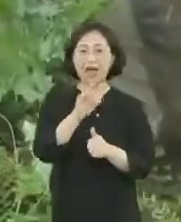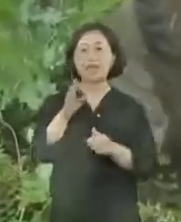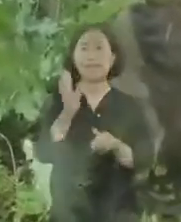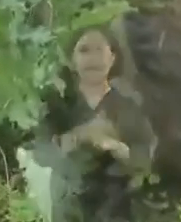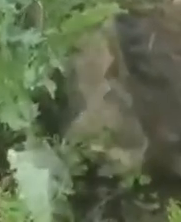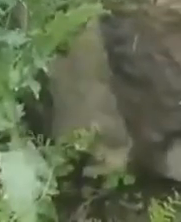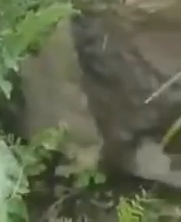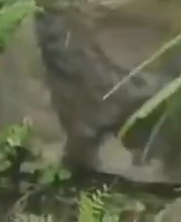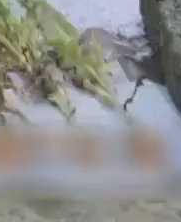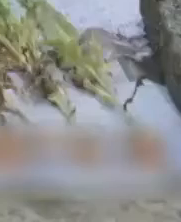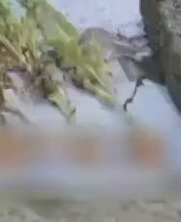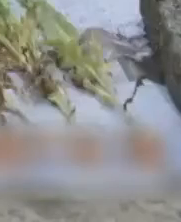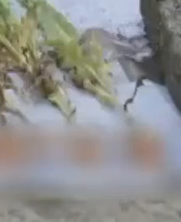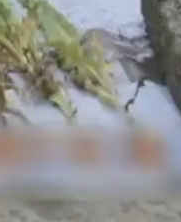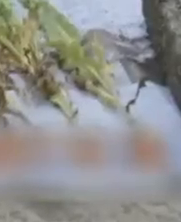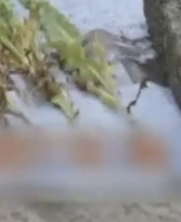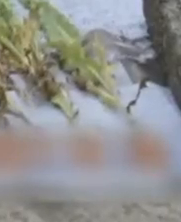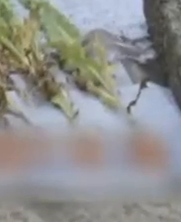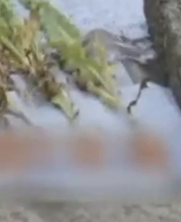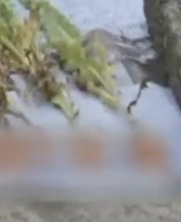재배한 경우가 대부분이었습니다